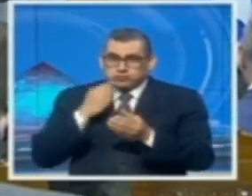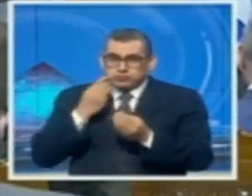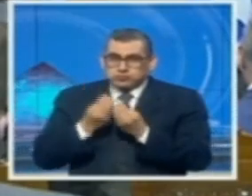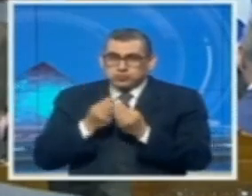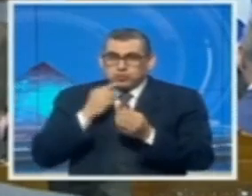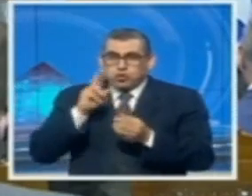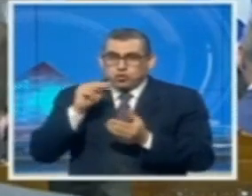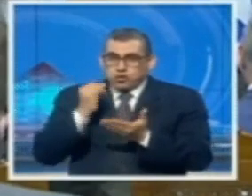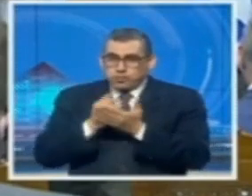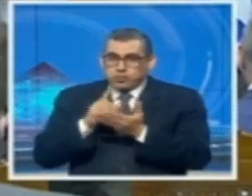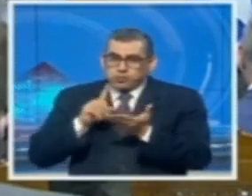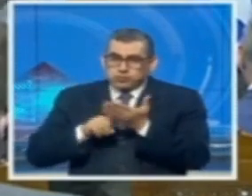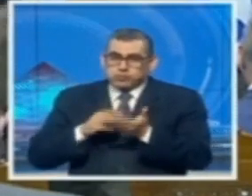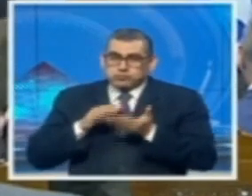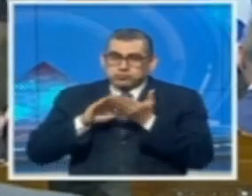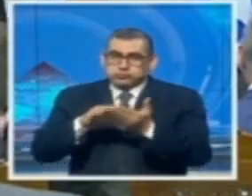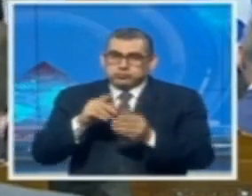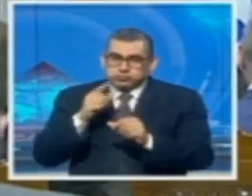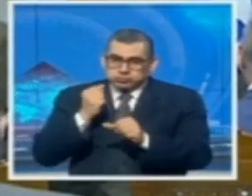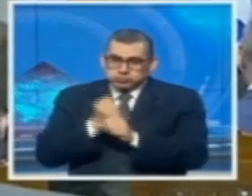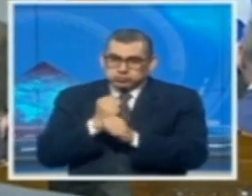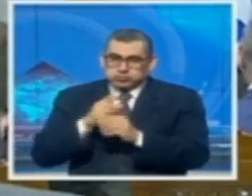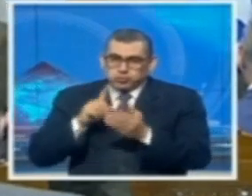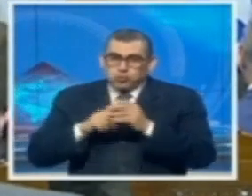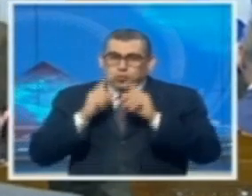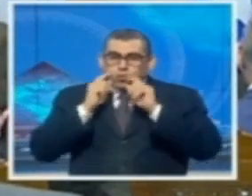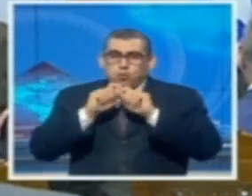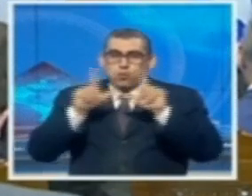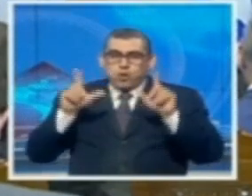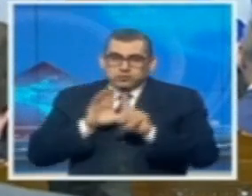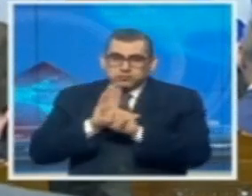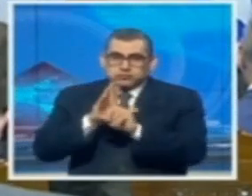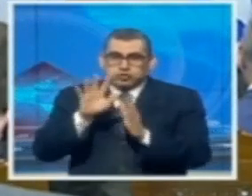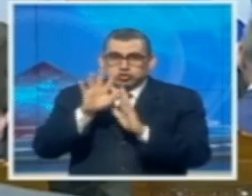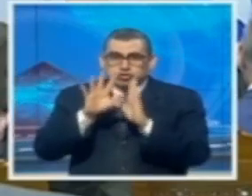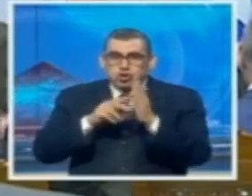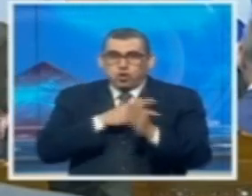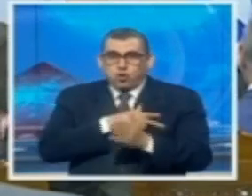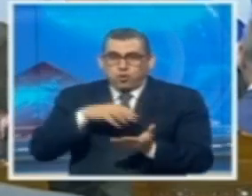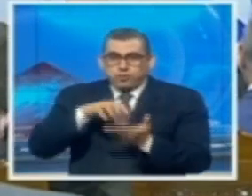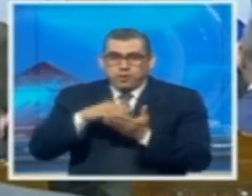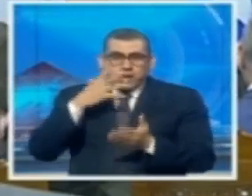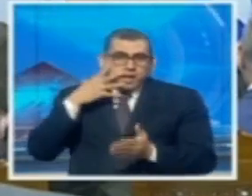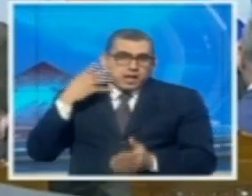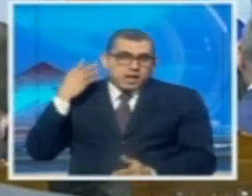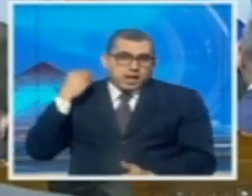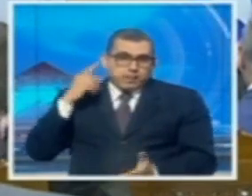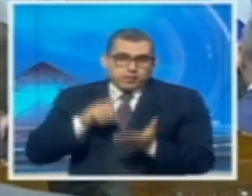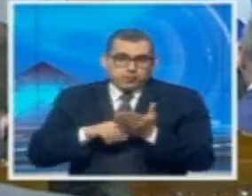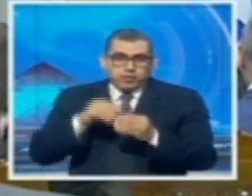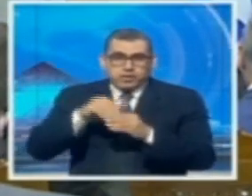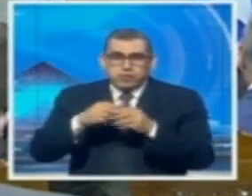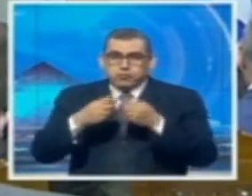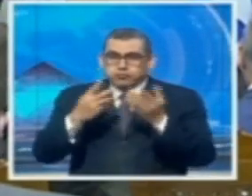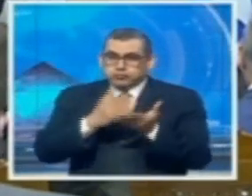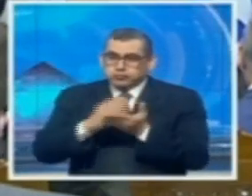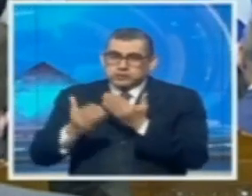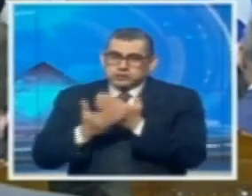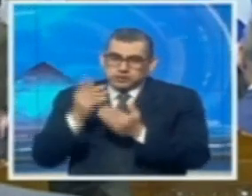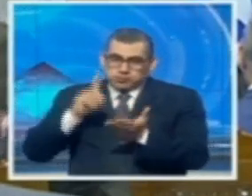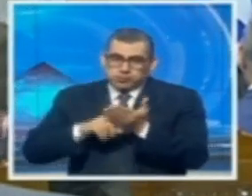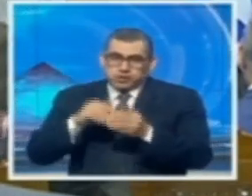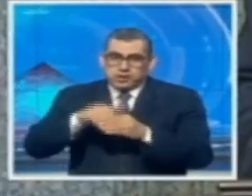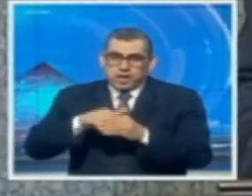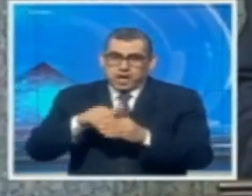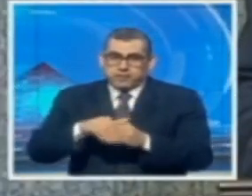المتحدة بضرورة اتخاذ موقف واضح إزاء شرعية الحكومة الليبية المنتهية ولايتها.